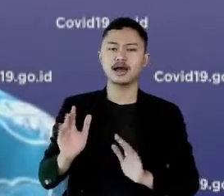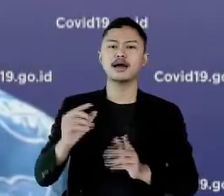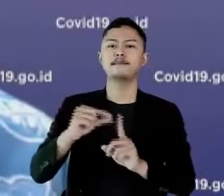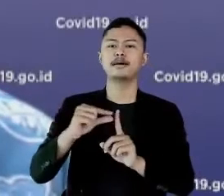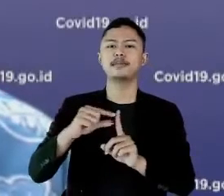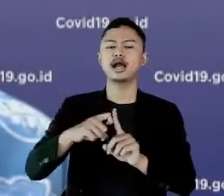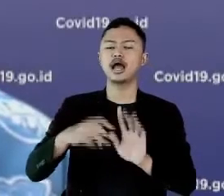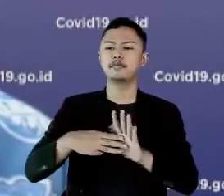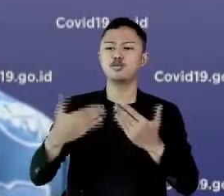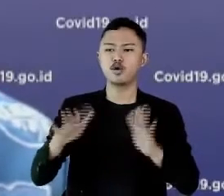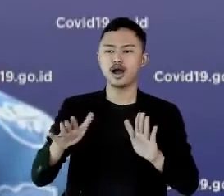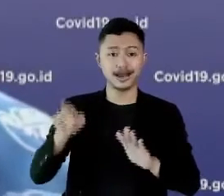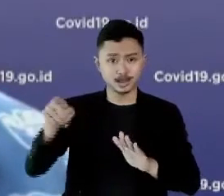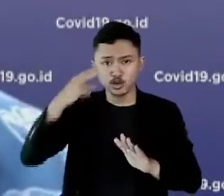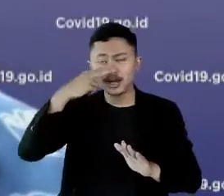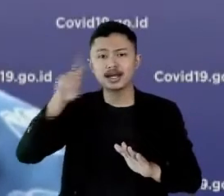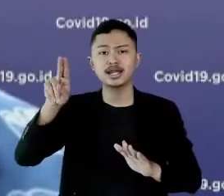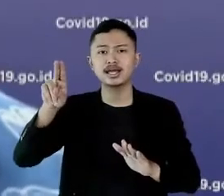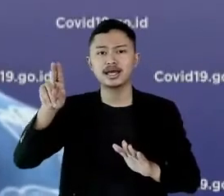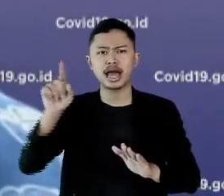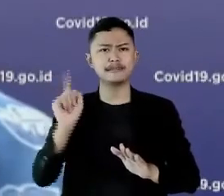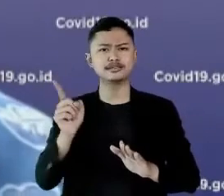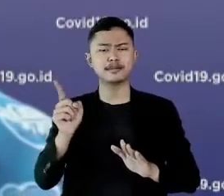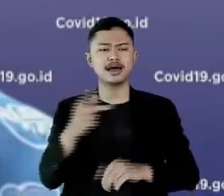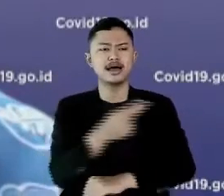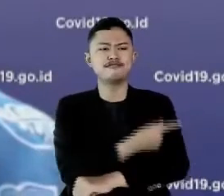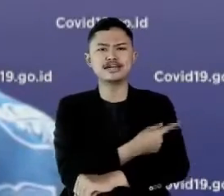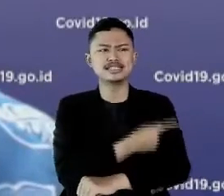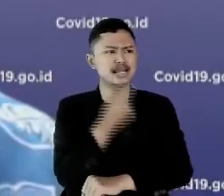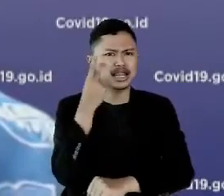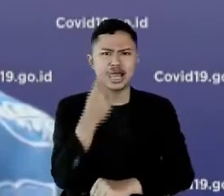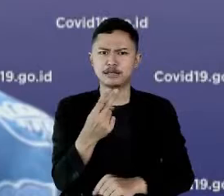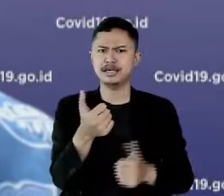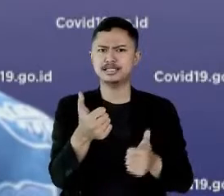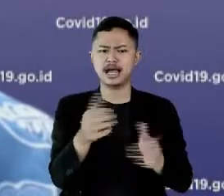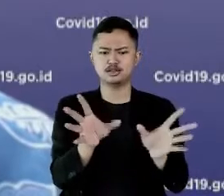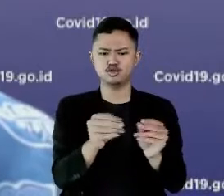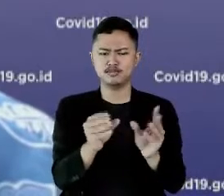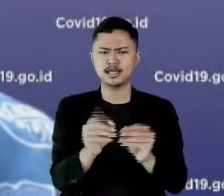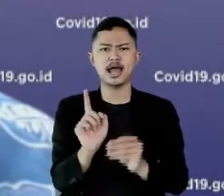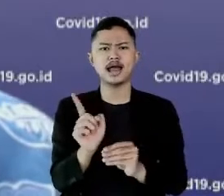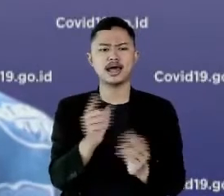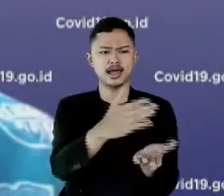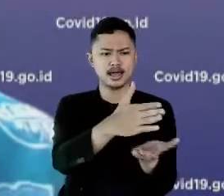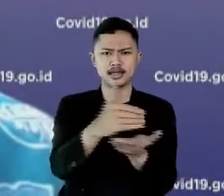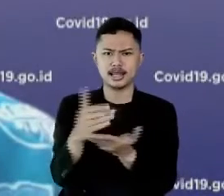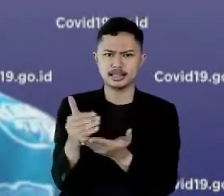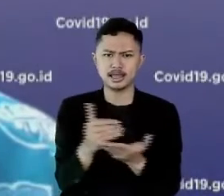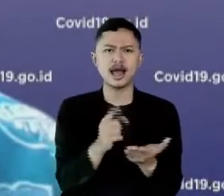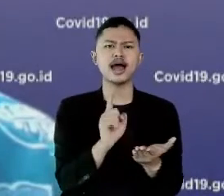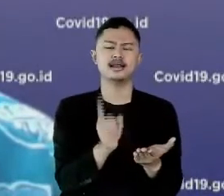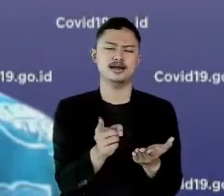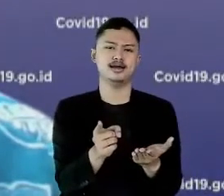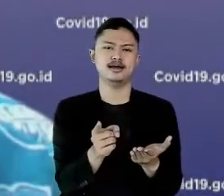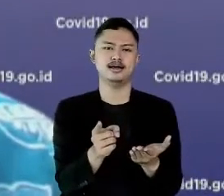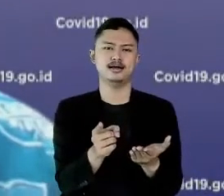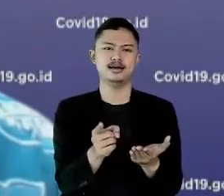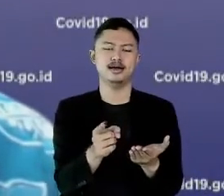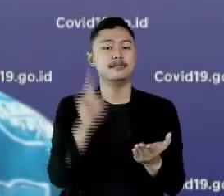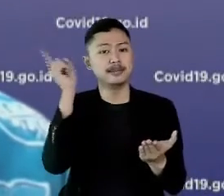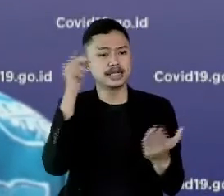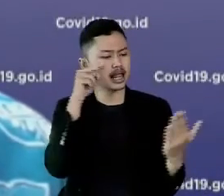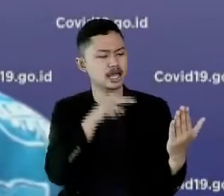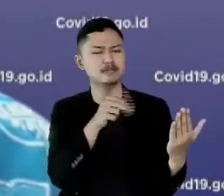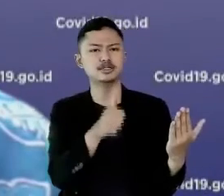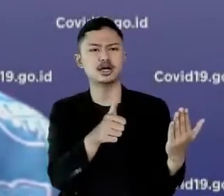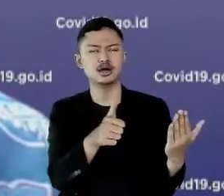Karena vaksinasi itu yang bisa dilihat langsung, gitu kan? Vaksinasi itu kan kalau sudah divaksin kemudian ada sekian persen punya